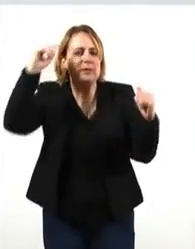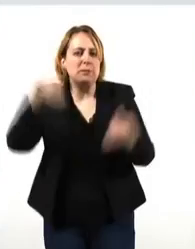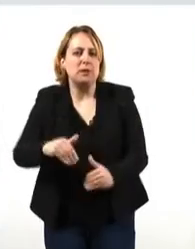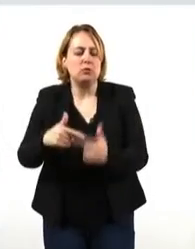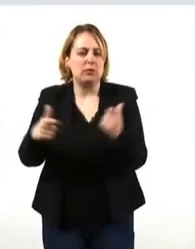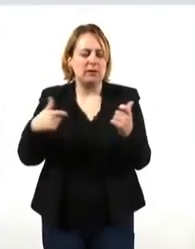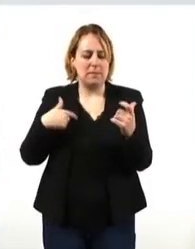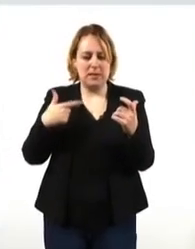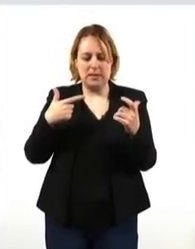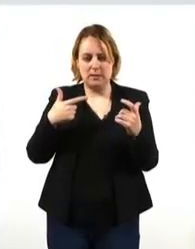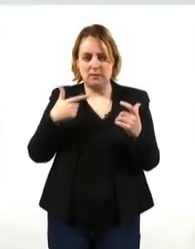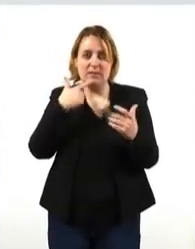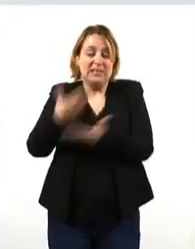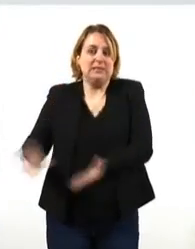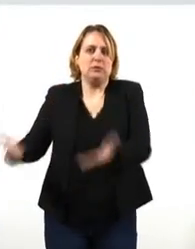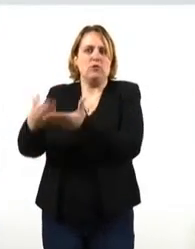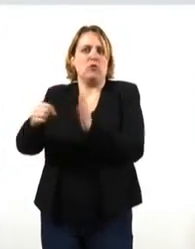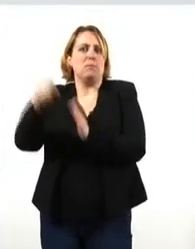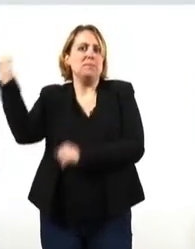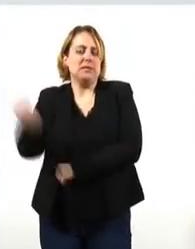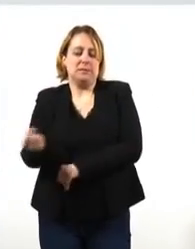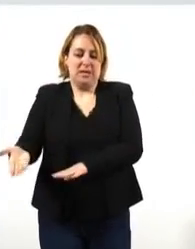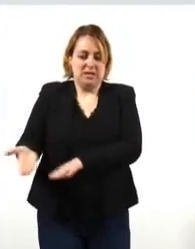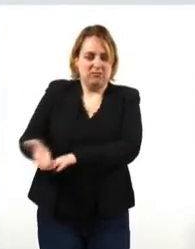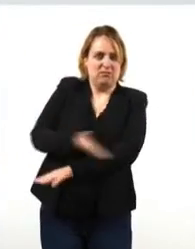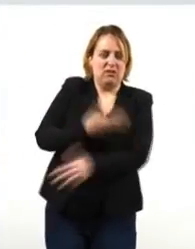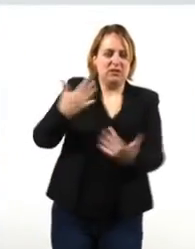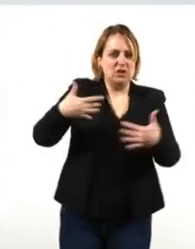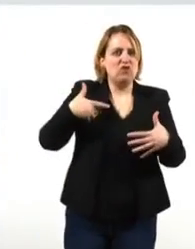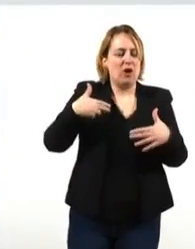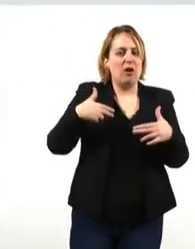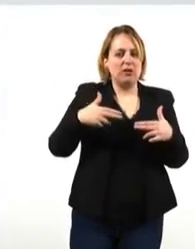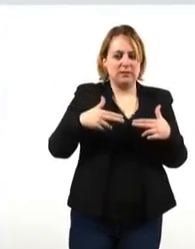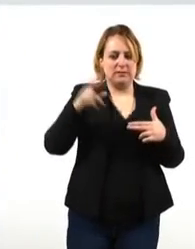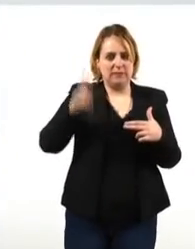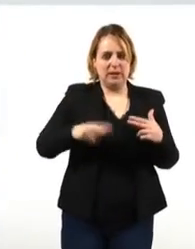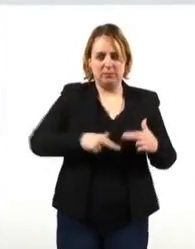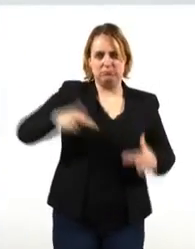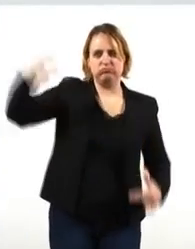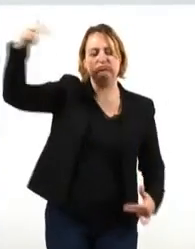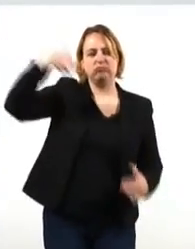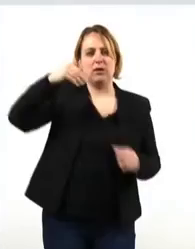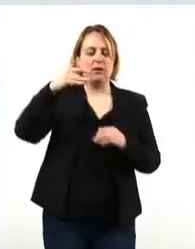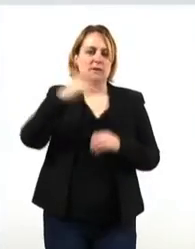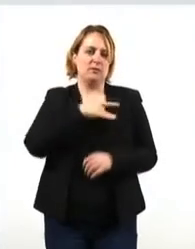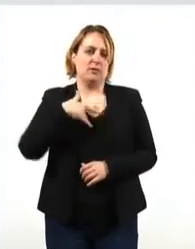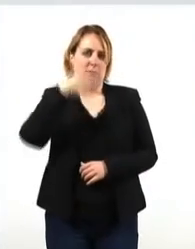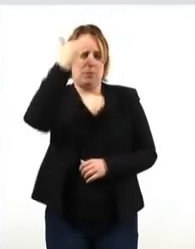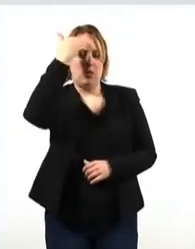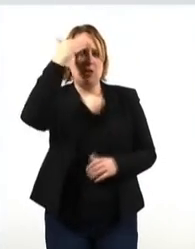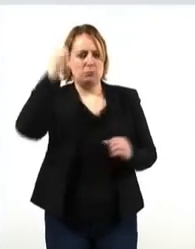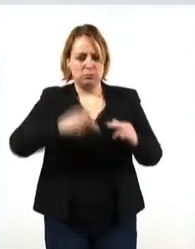les cas assez graves. Alors que c'est, comme j'ai dit, c'est très très vaste. Et voilà.